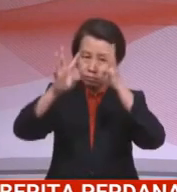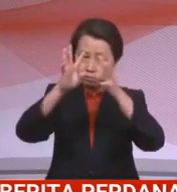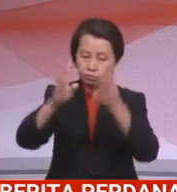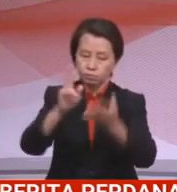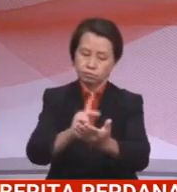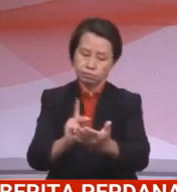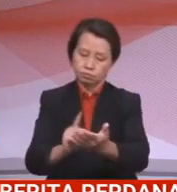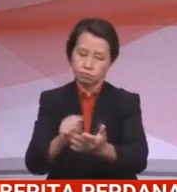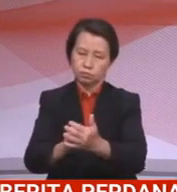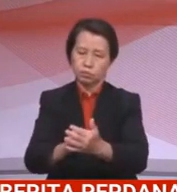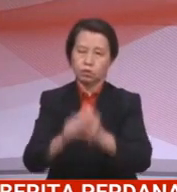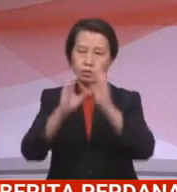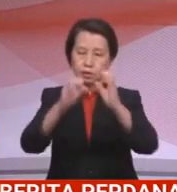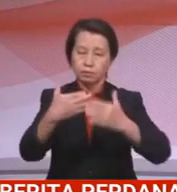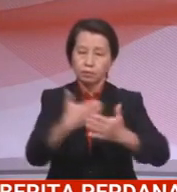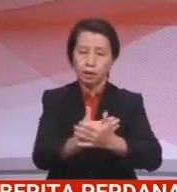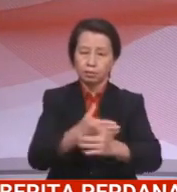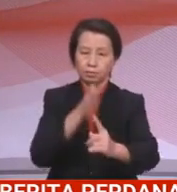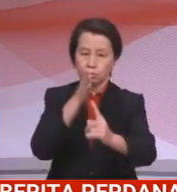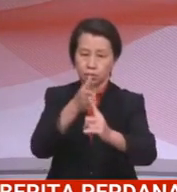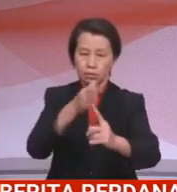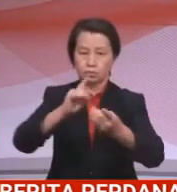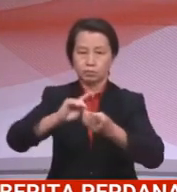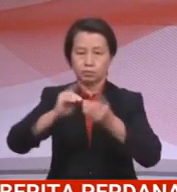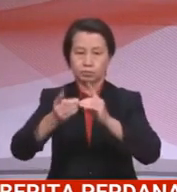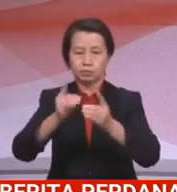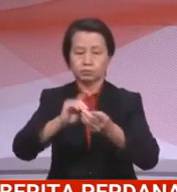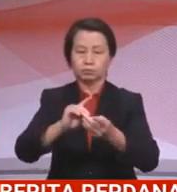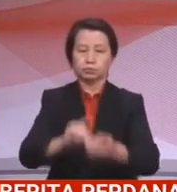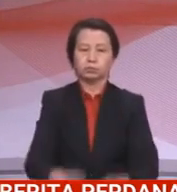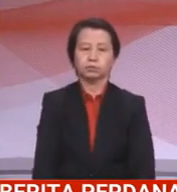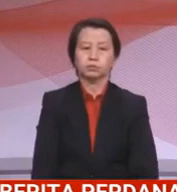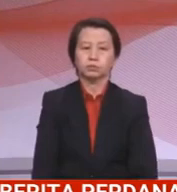karya dalam gaya norma baru ke arah pendigitalan